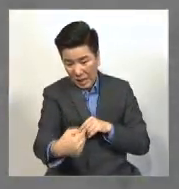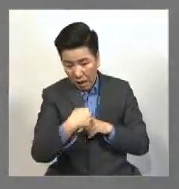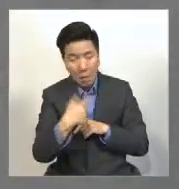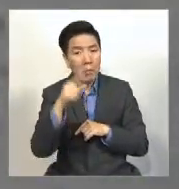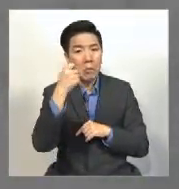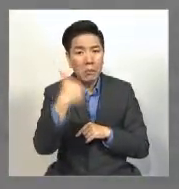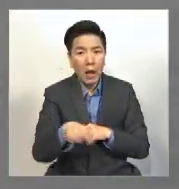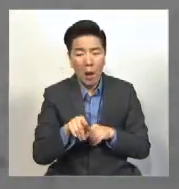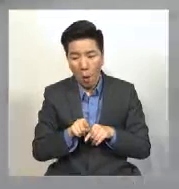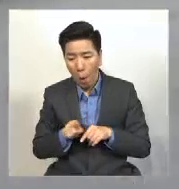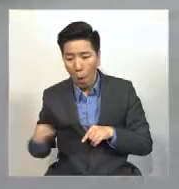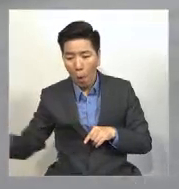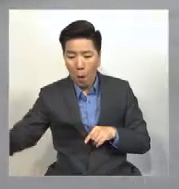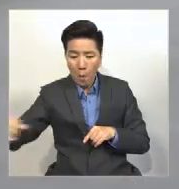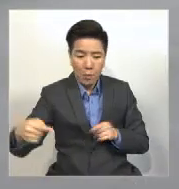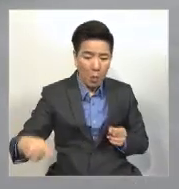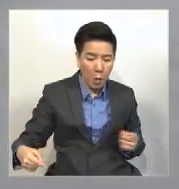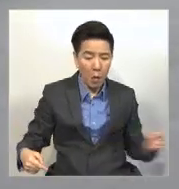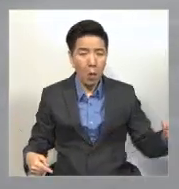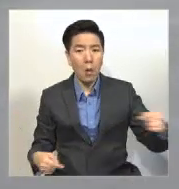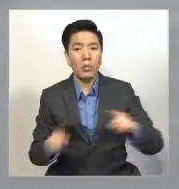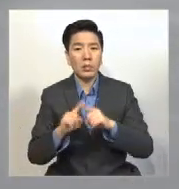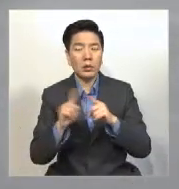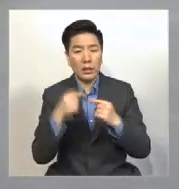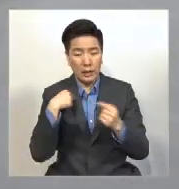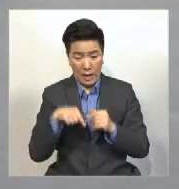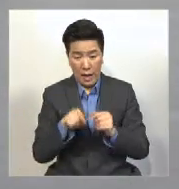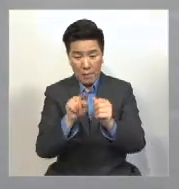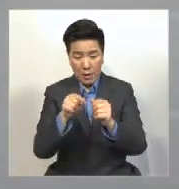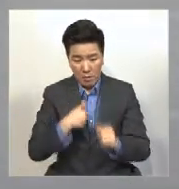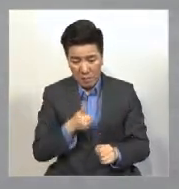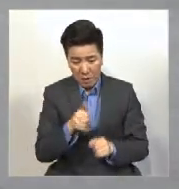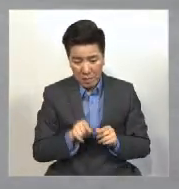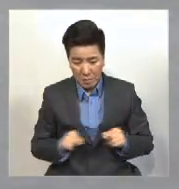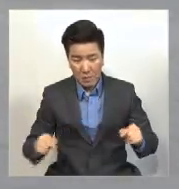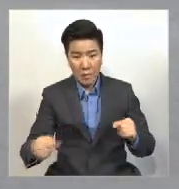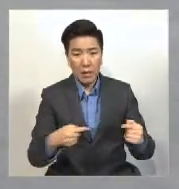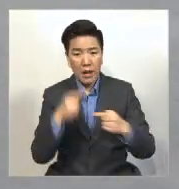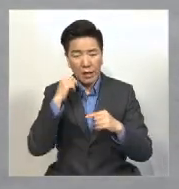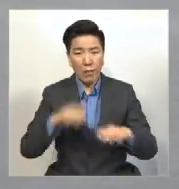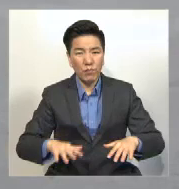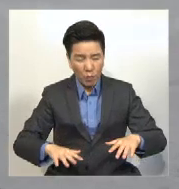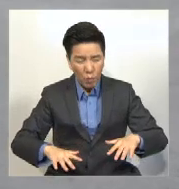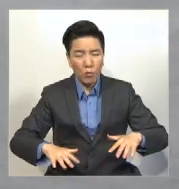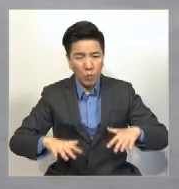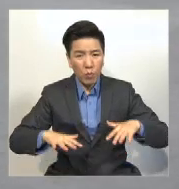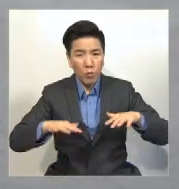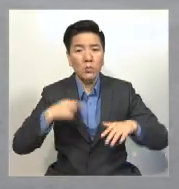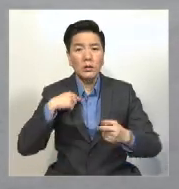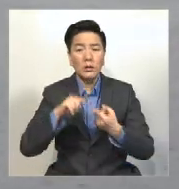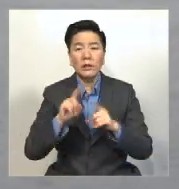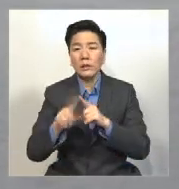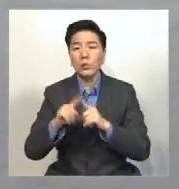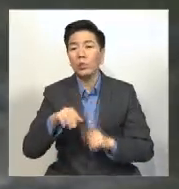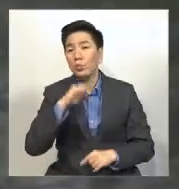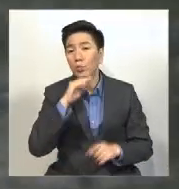ก็ 50-60 กิโลเมตรทีเดียวนะครับบางหมู่บ้านก็ถูกน้ำท่วมขังและบางหมู่บ้านก็มีระดับน้ำกำลังสูงขึ้นอย่างที่บ้านหนองเทาหมู่